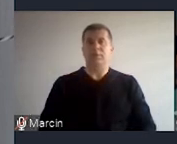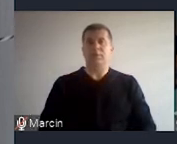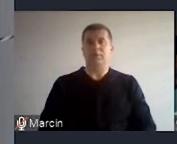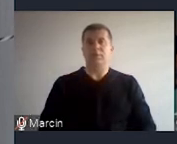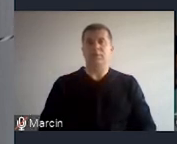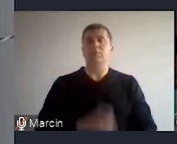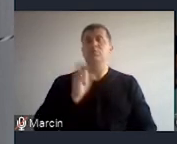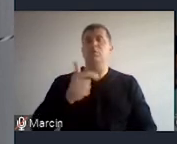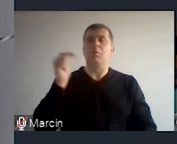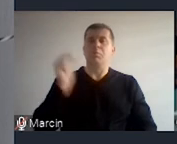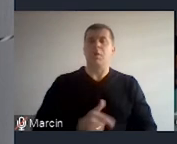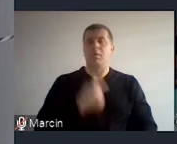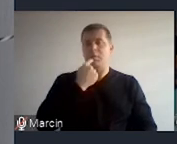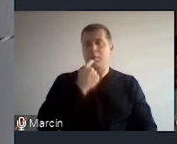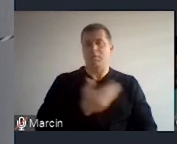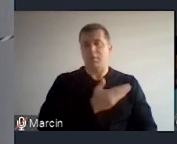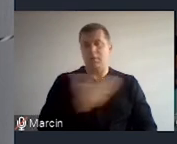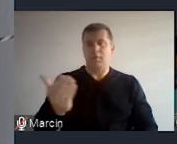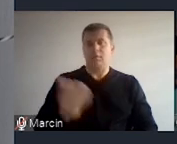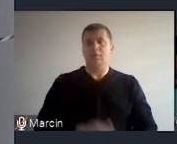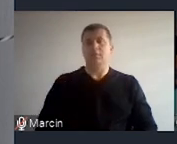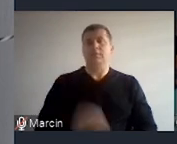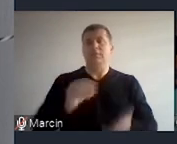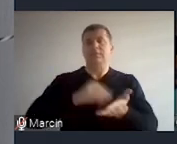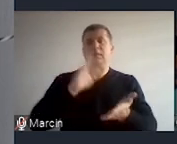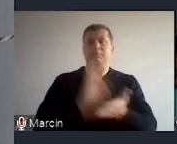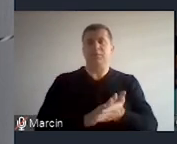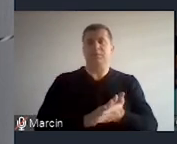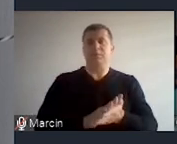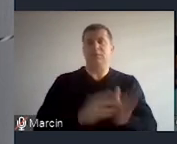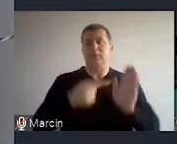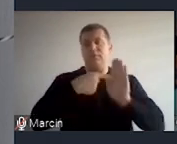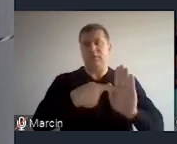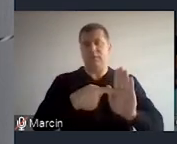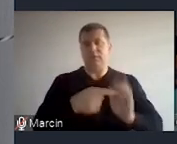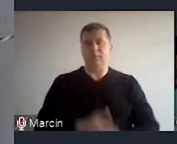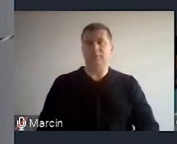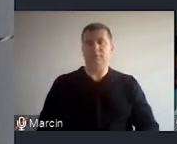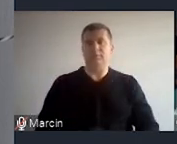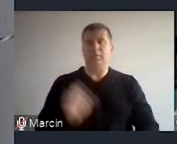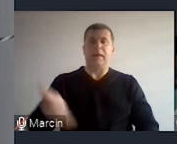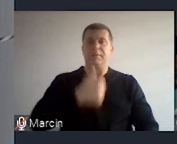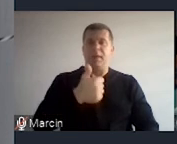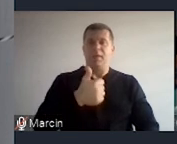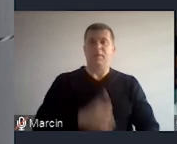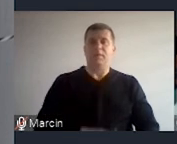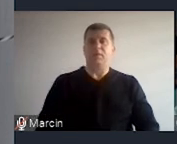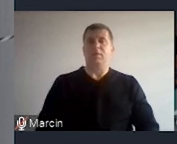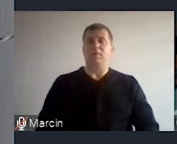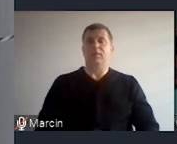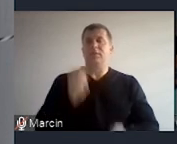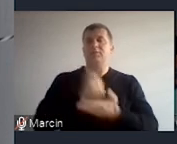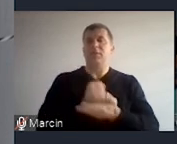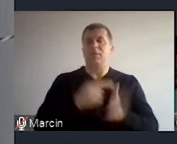Co powinienem Państwu powiedzieć o zapisach wytycznych? Po pierwsze,